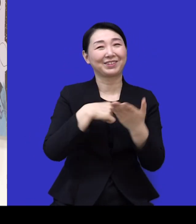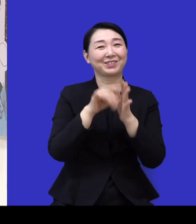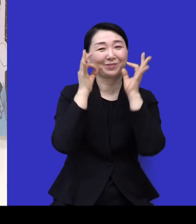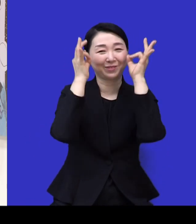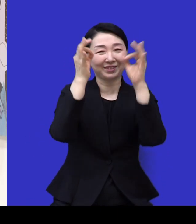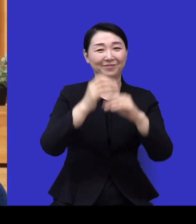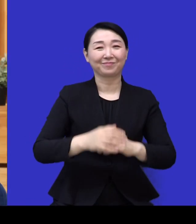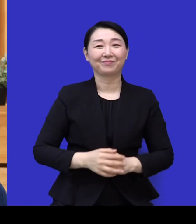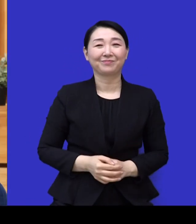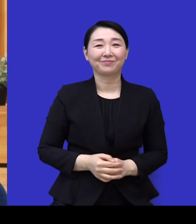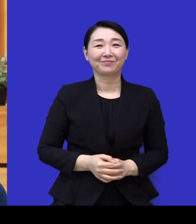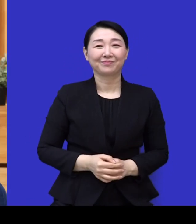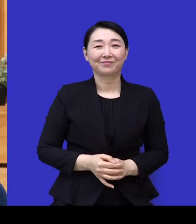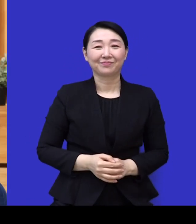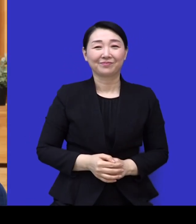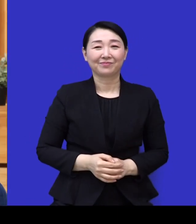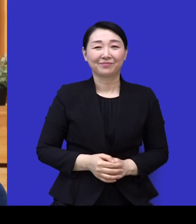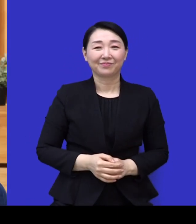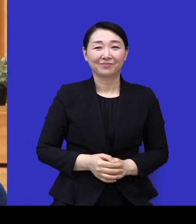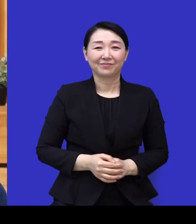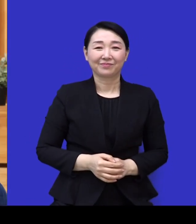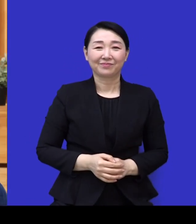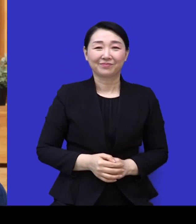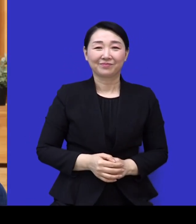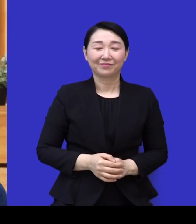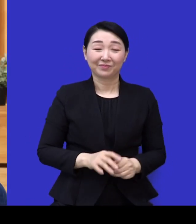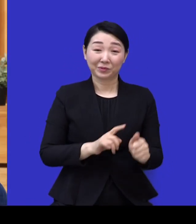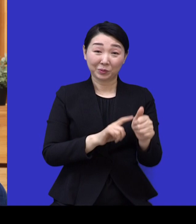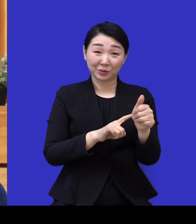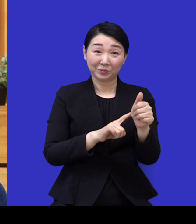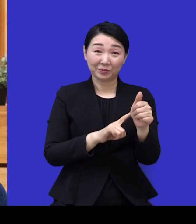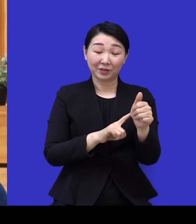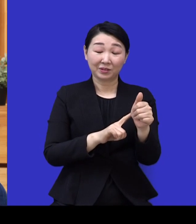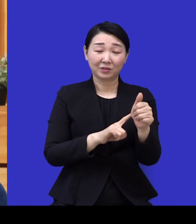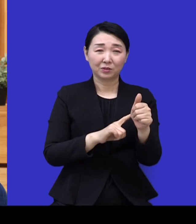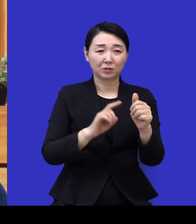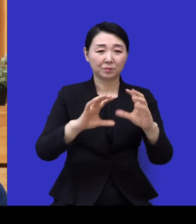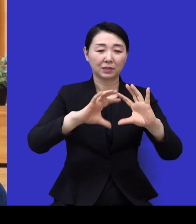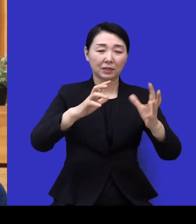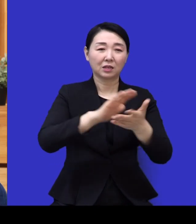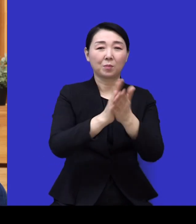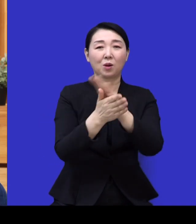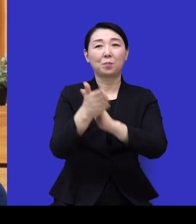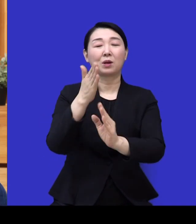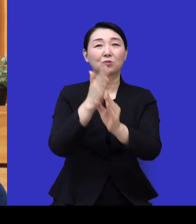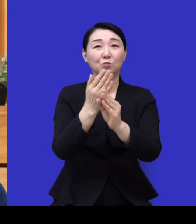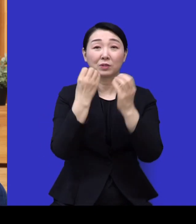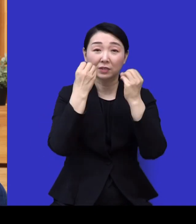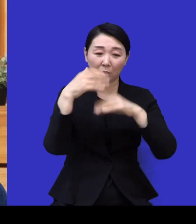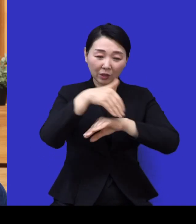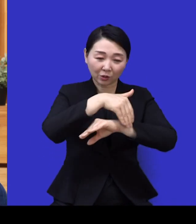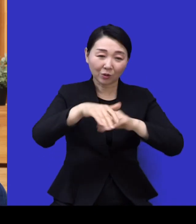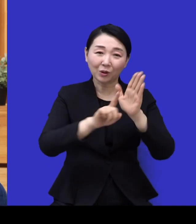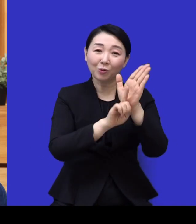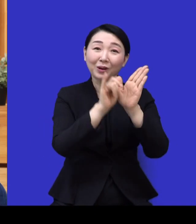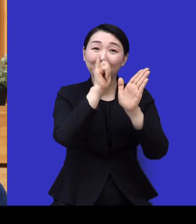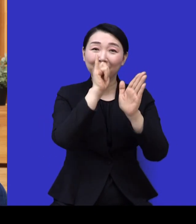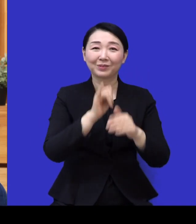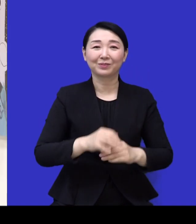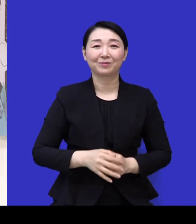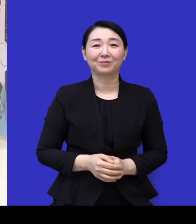알 것 예, 같습니다. 네. 예. 어쨌든 장로님 이제 좀 이렇게 급변하는 시대에 네. 혹시 또 새롭게 기획하고 계신 광고가